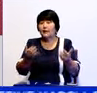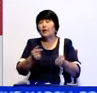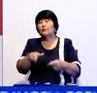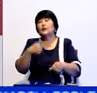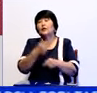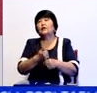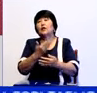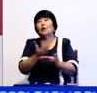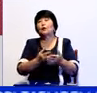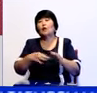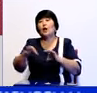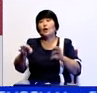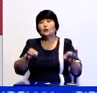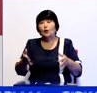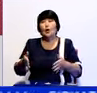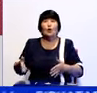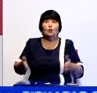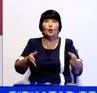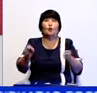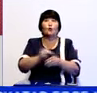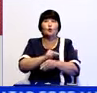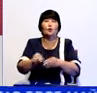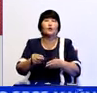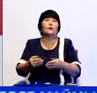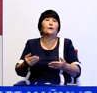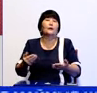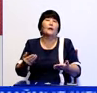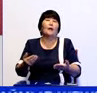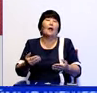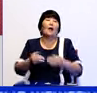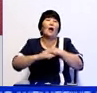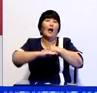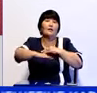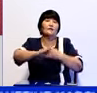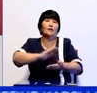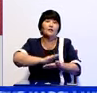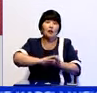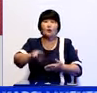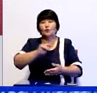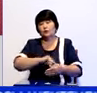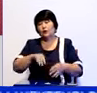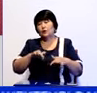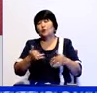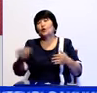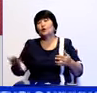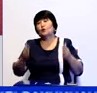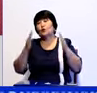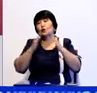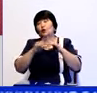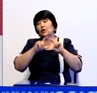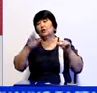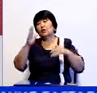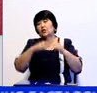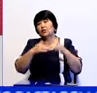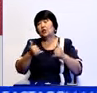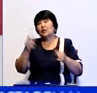ısınılgan jobalar jol, jöndeu, жаңадан жол асфальттау жұмыстарын жүргізу, сондай-ақ тұрғын үй кешендерін салу